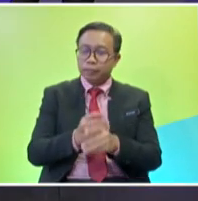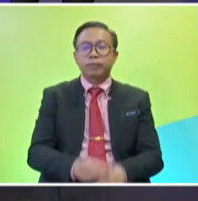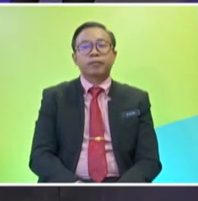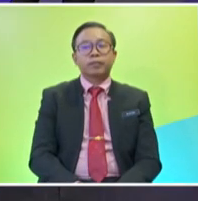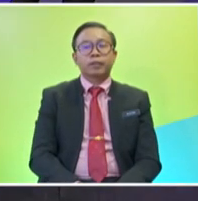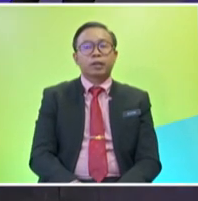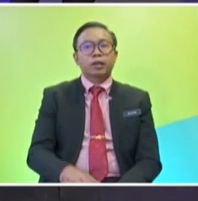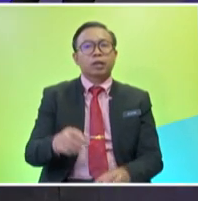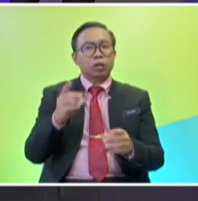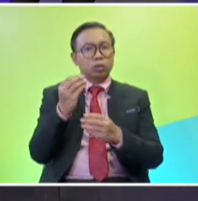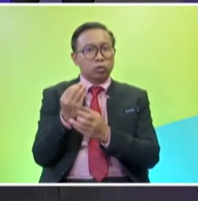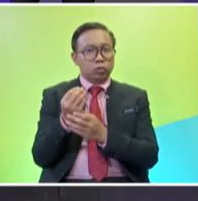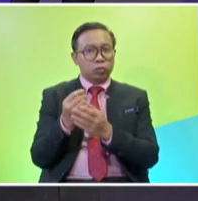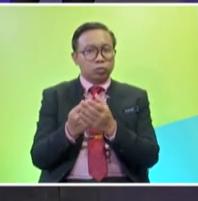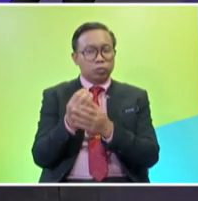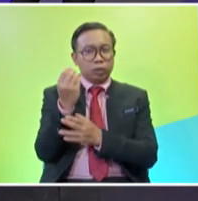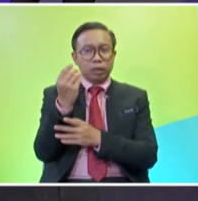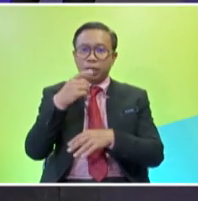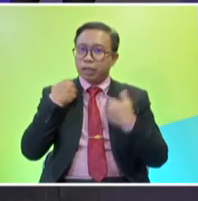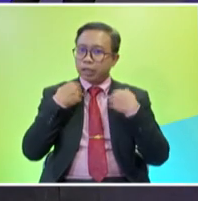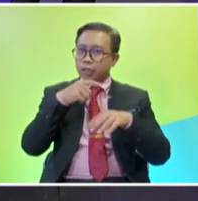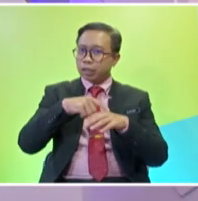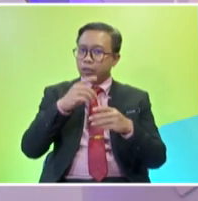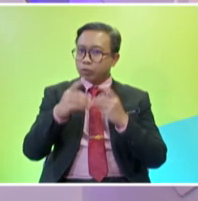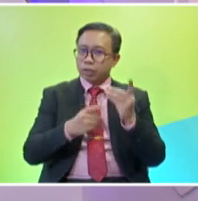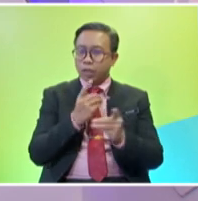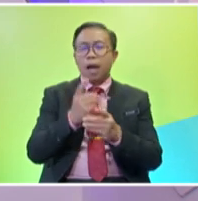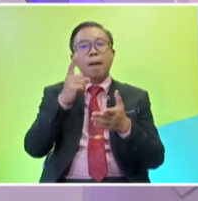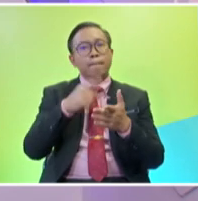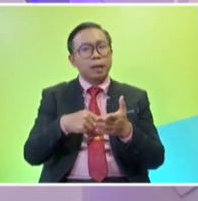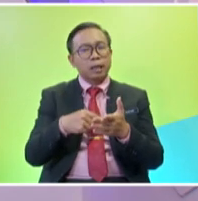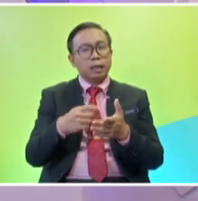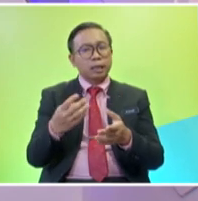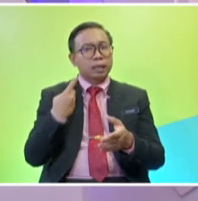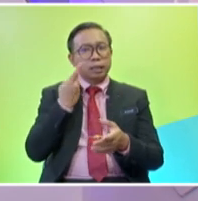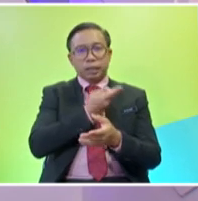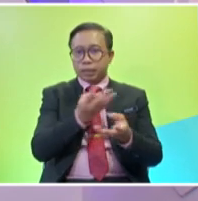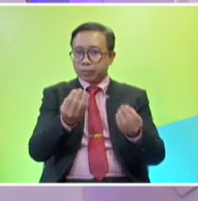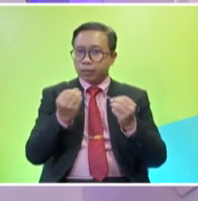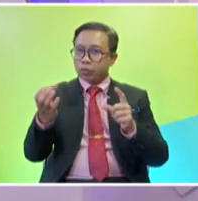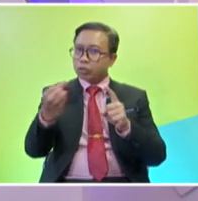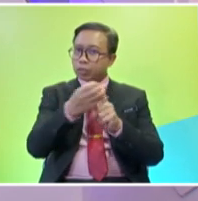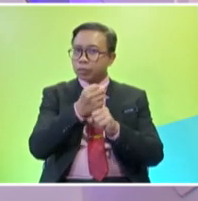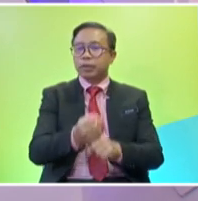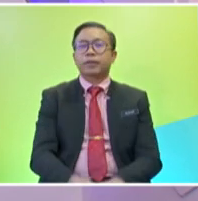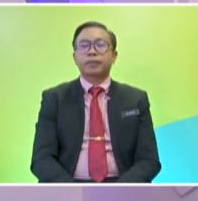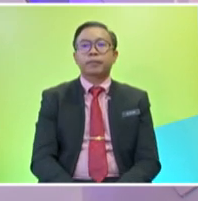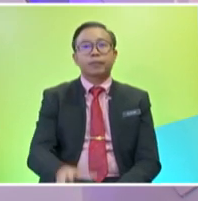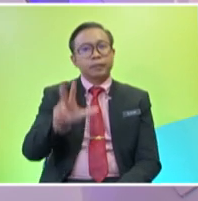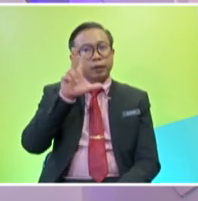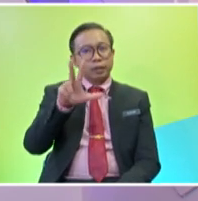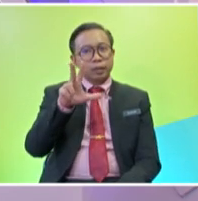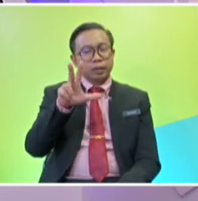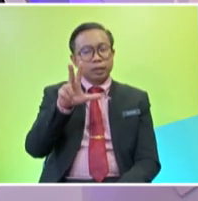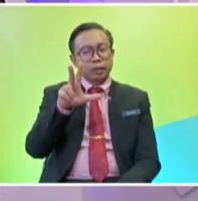spesies tumbuh-tumbuhan yang ada di dunia baiklah apa yang kita capai hari ini adalah 4 Sorry 3